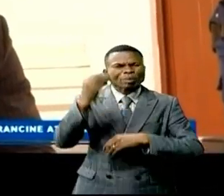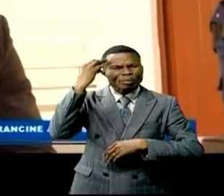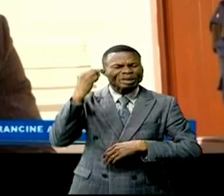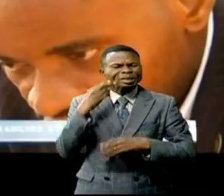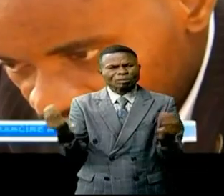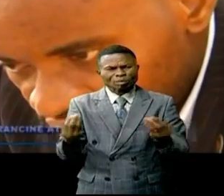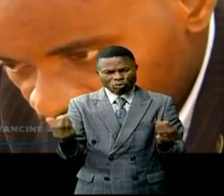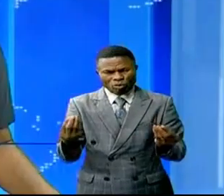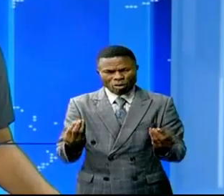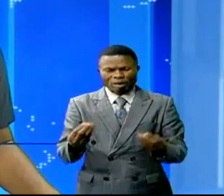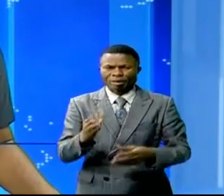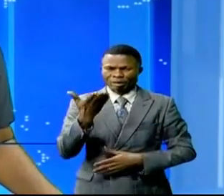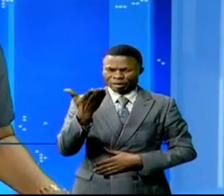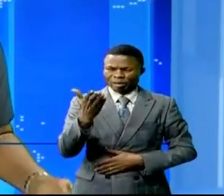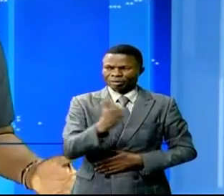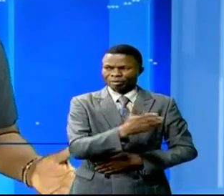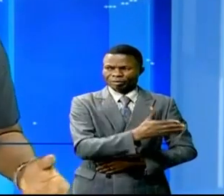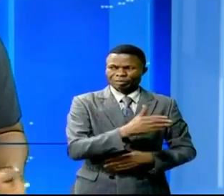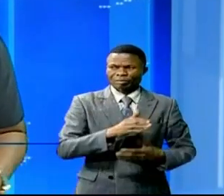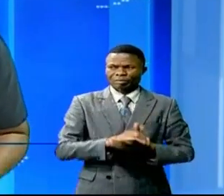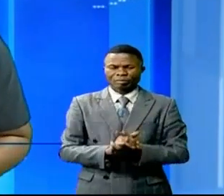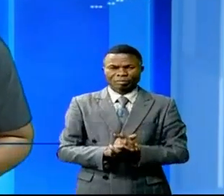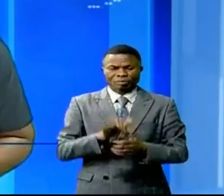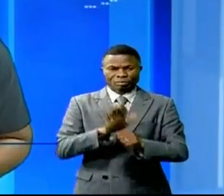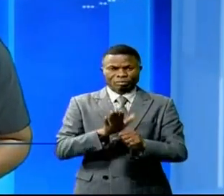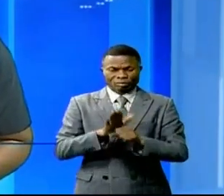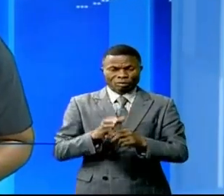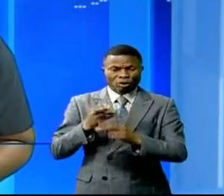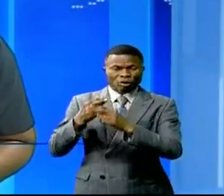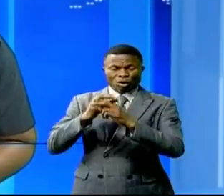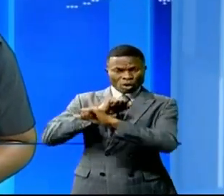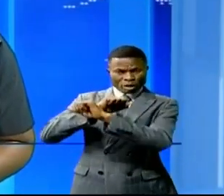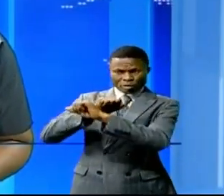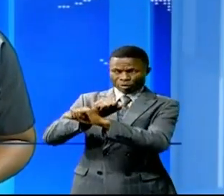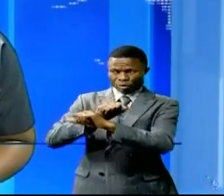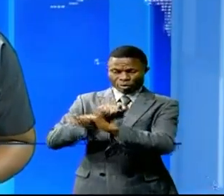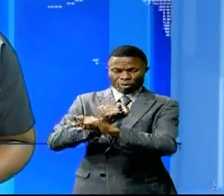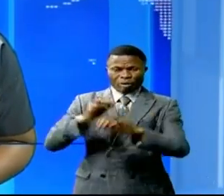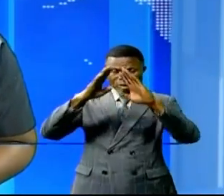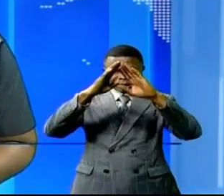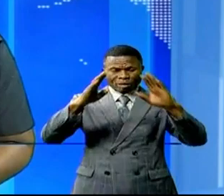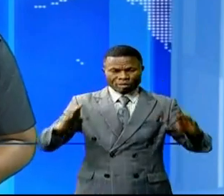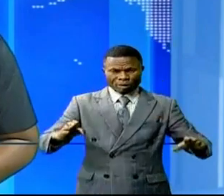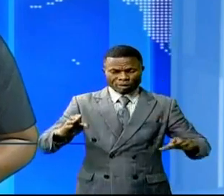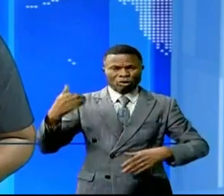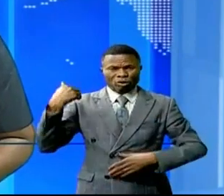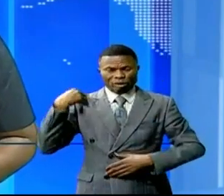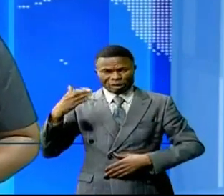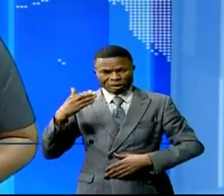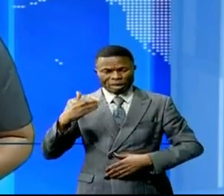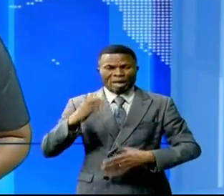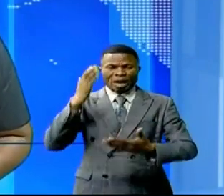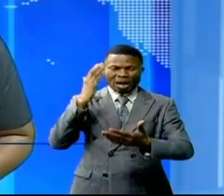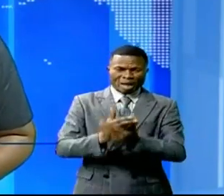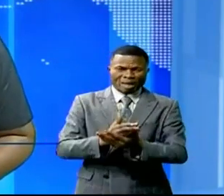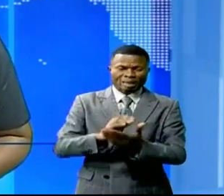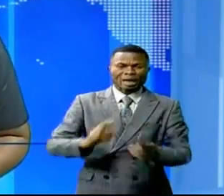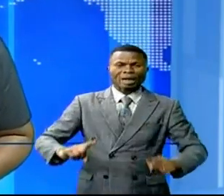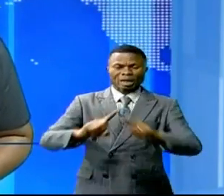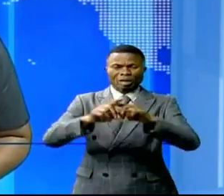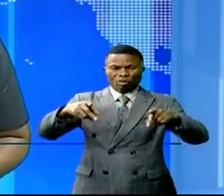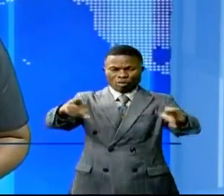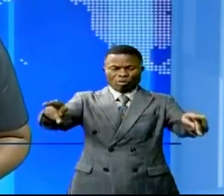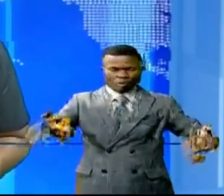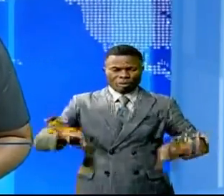vive. Et pour plus de sécurisation des immobiliers et atténuer les conflits parcellaires en